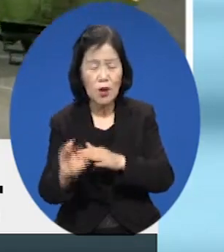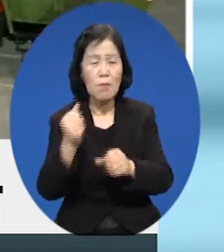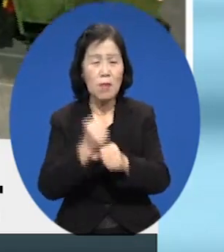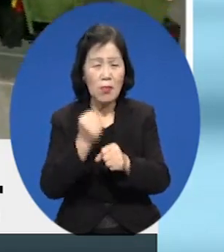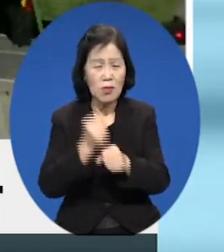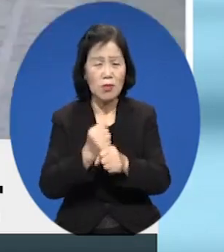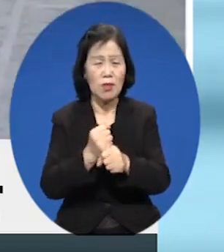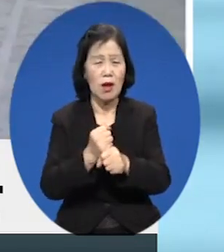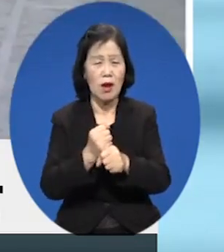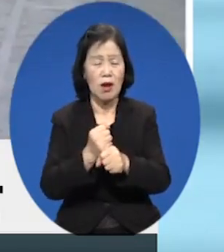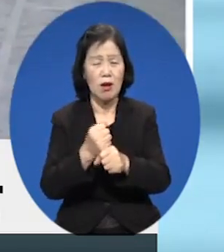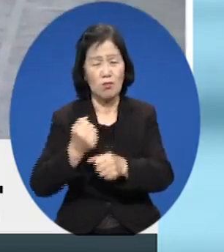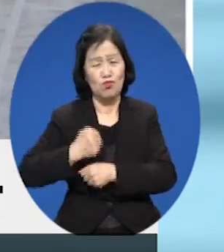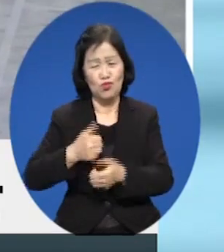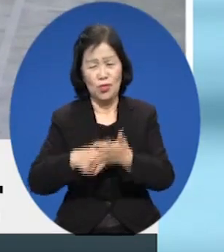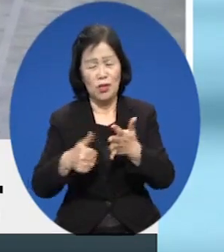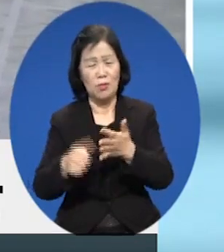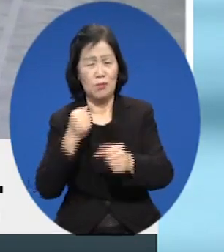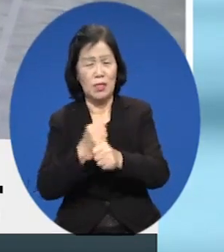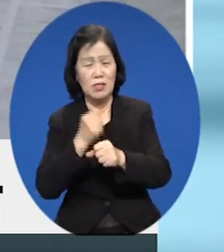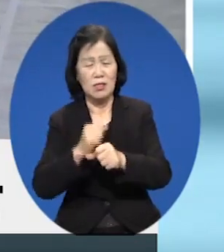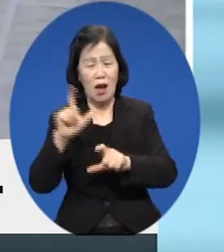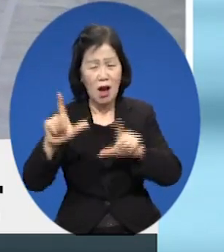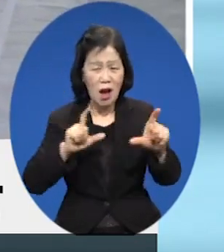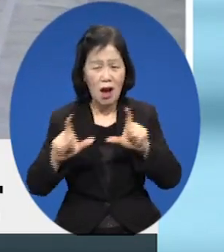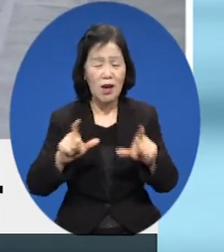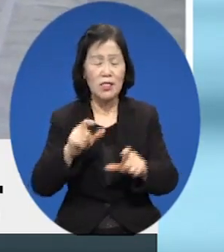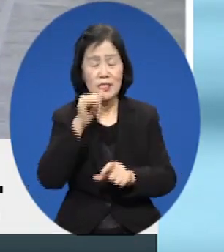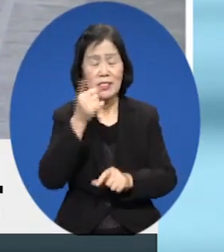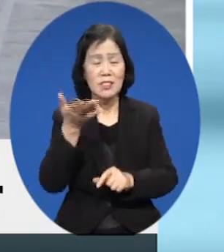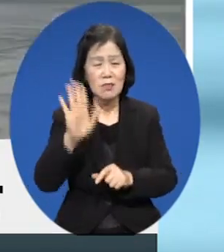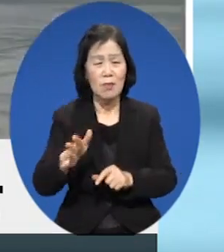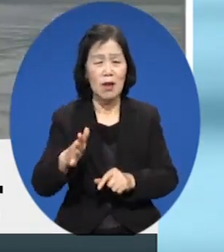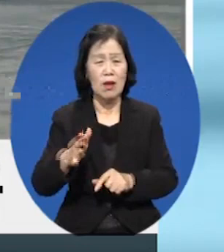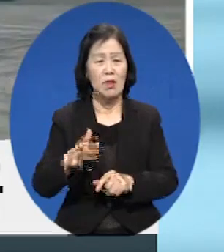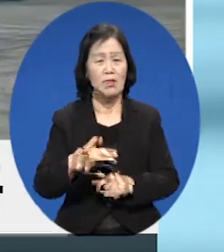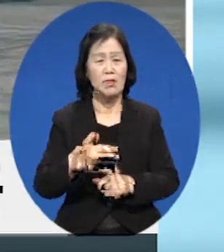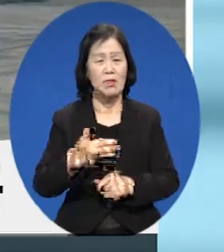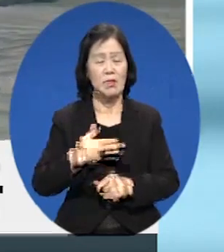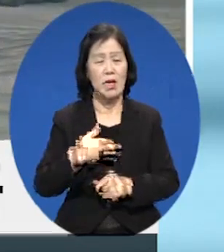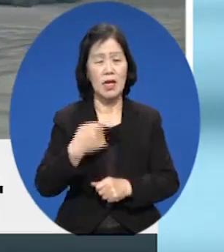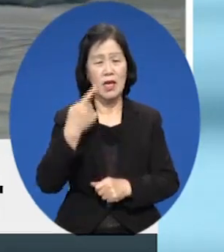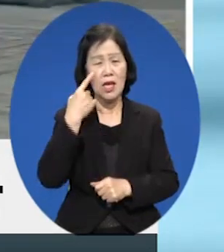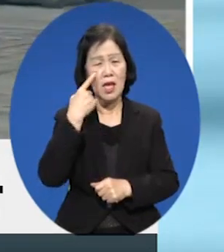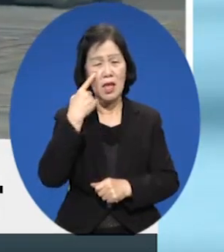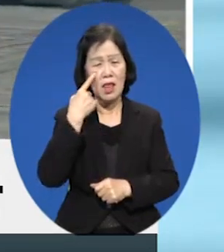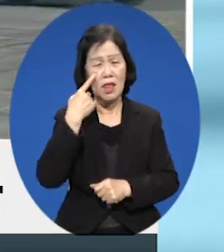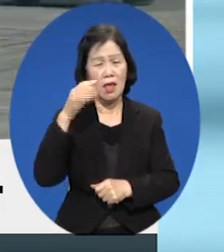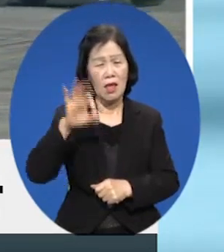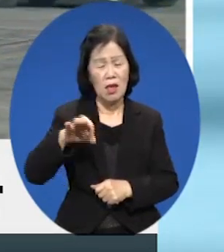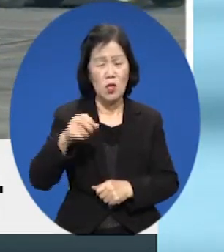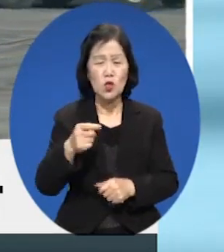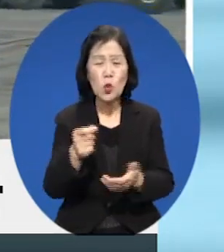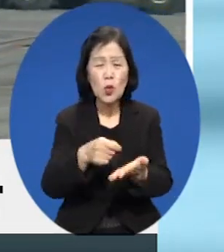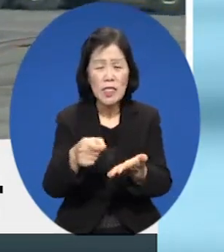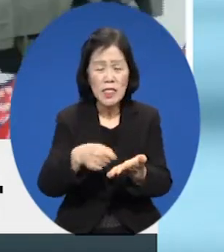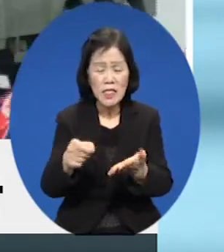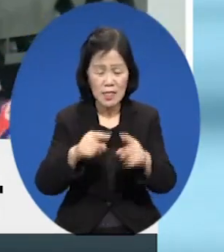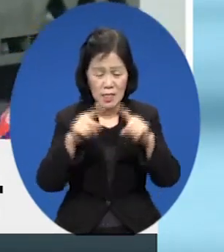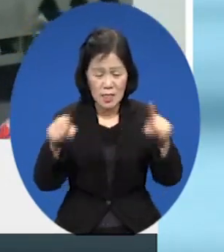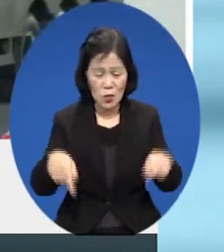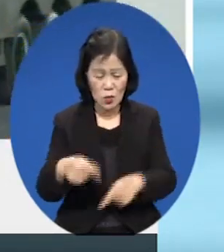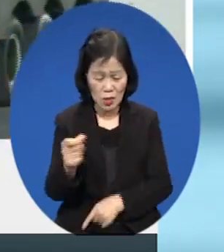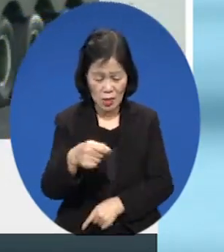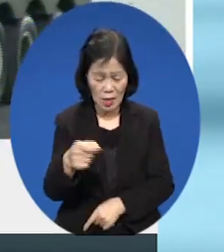하는데 사실 제가 볼 때 저를 군사 전문가는 아닙니다만 이것은 좀 하나의 그 적립 짱 의 페이퍼에 적어진 내용을